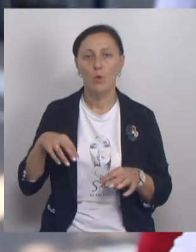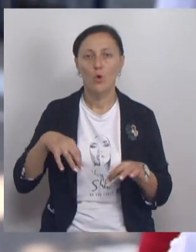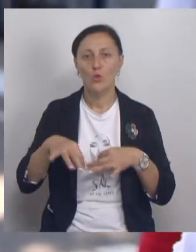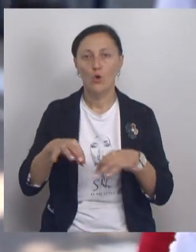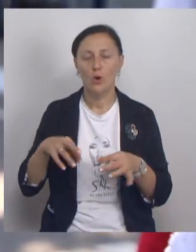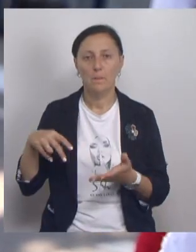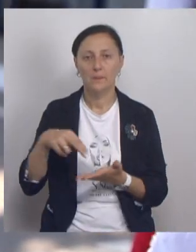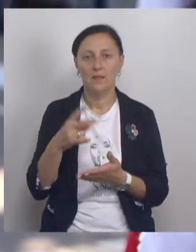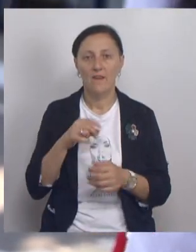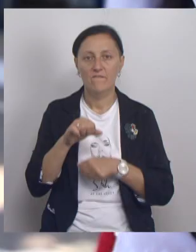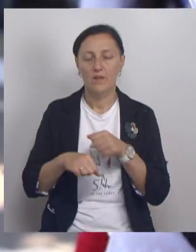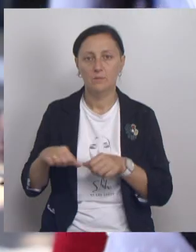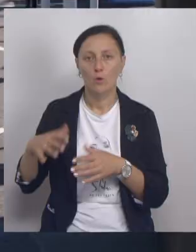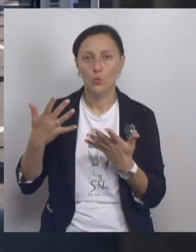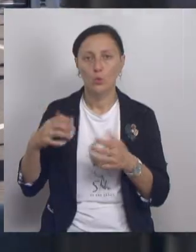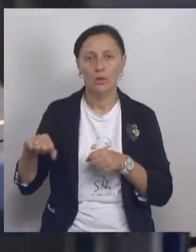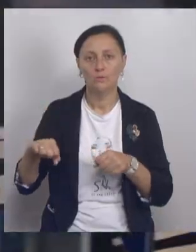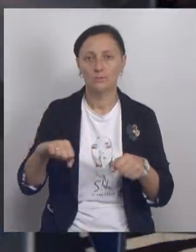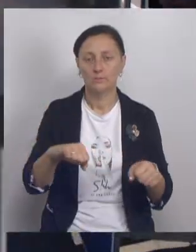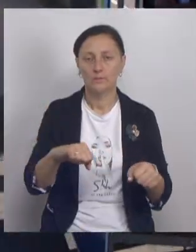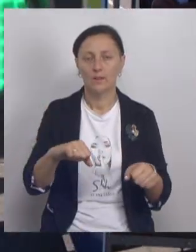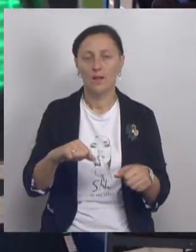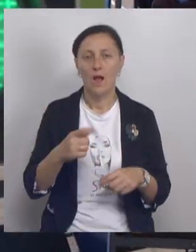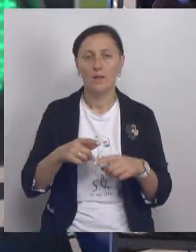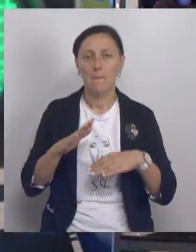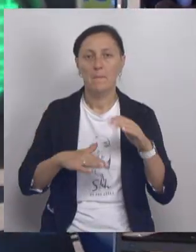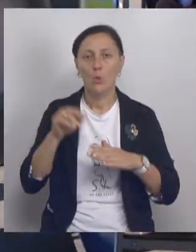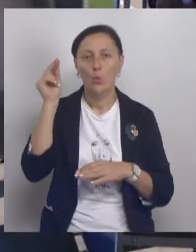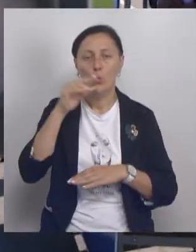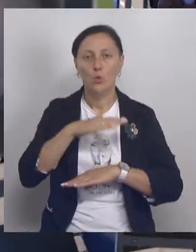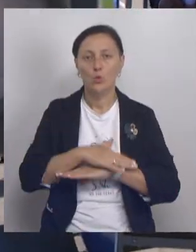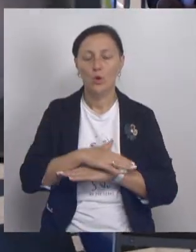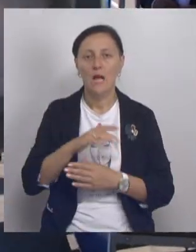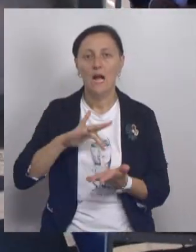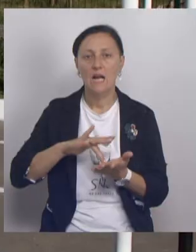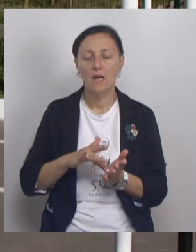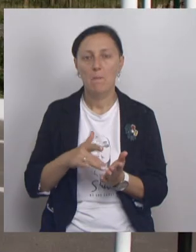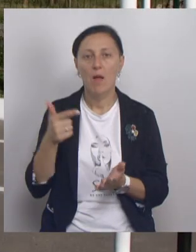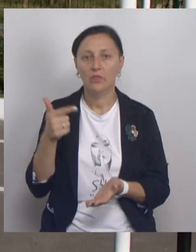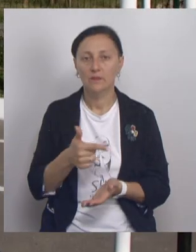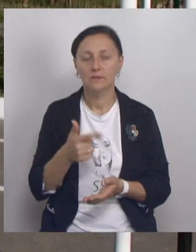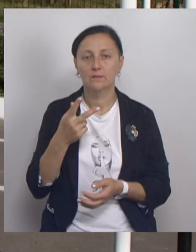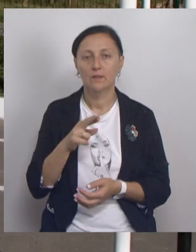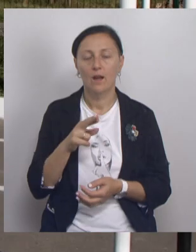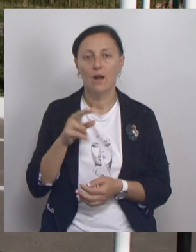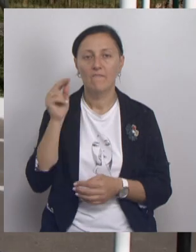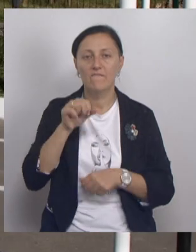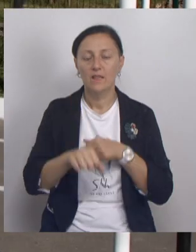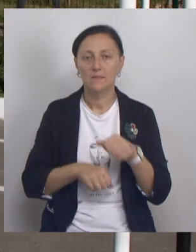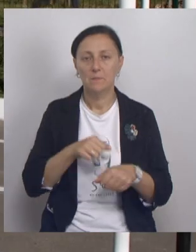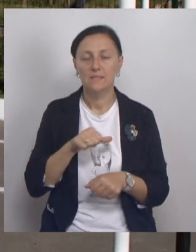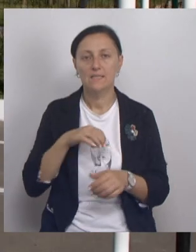слезть с велосипеда и принести его в руках. Практические уроки дорожной грамотности для юных пешеходов, велосипедистов